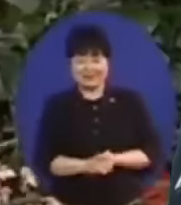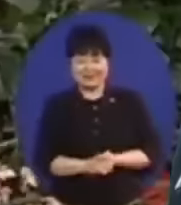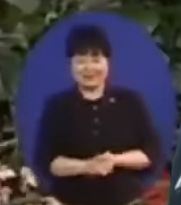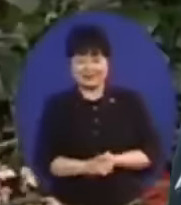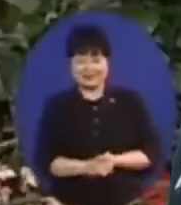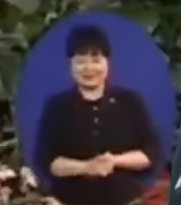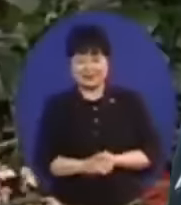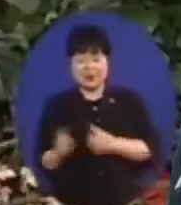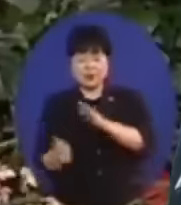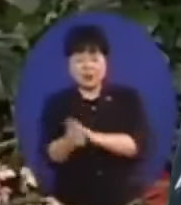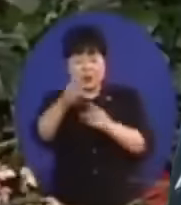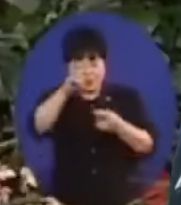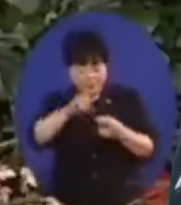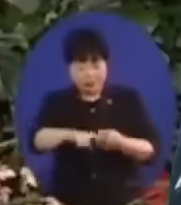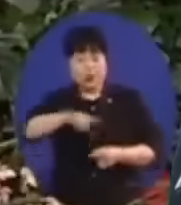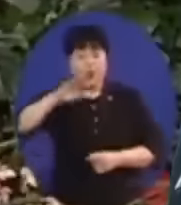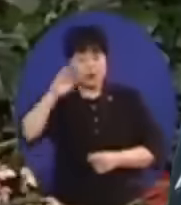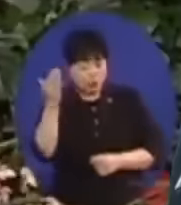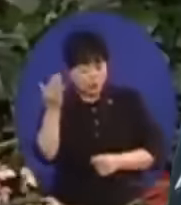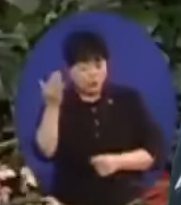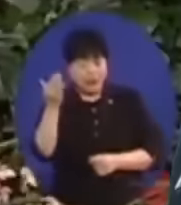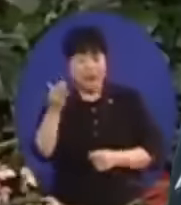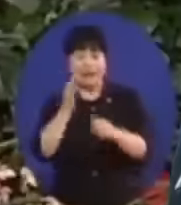내 소원대로 되리라.